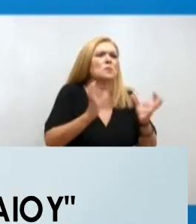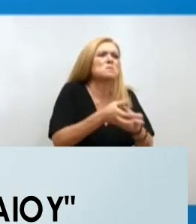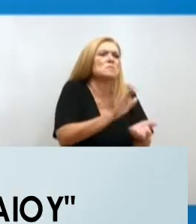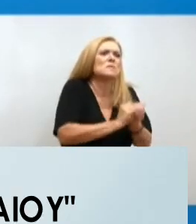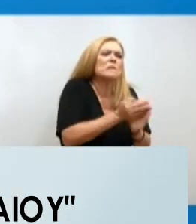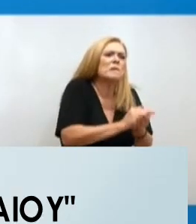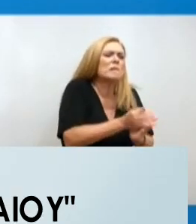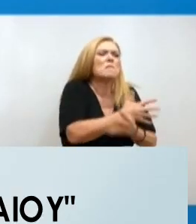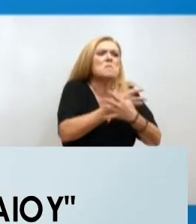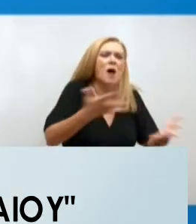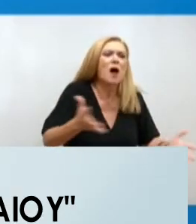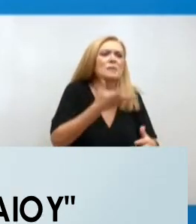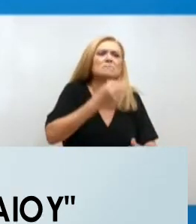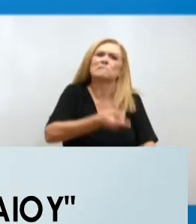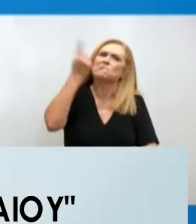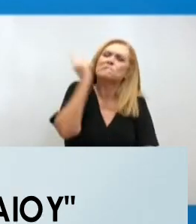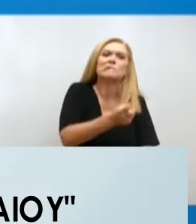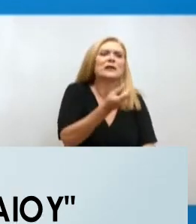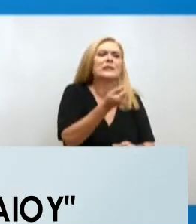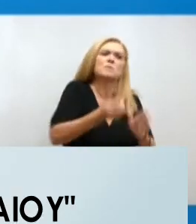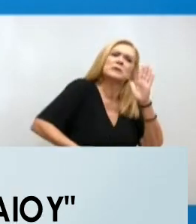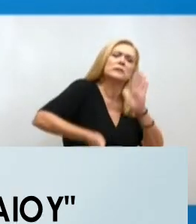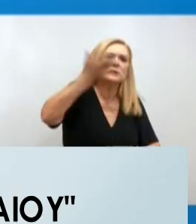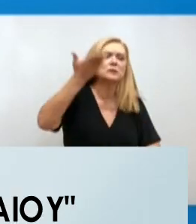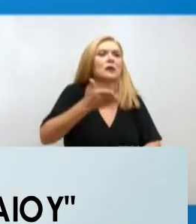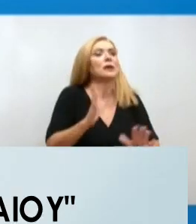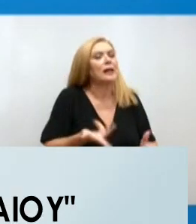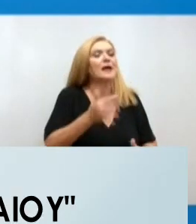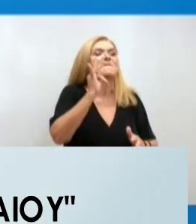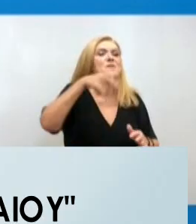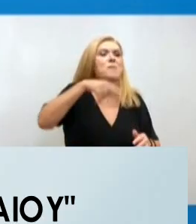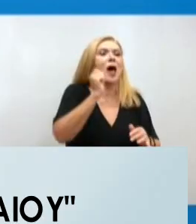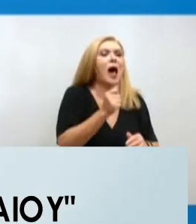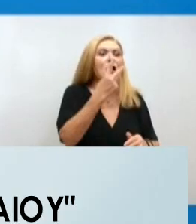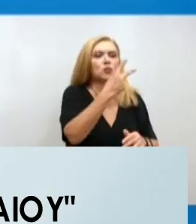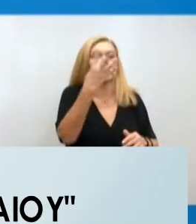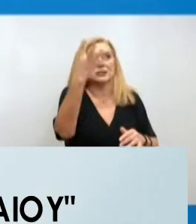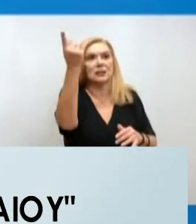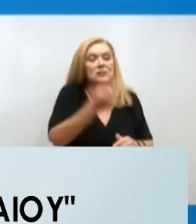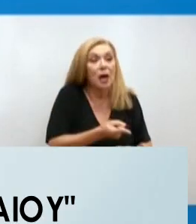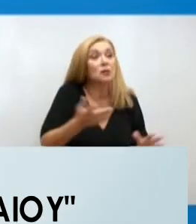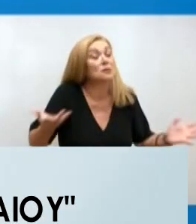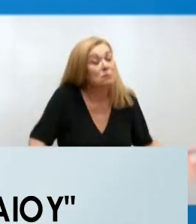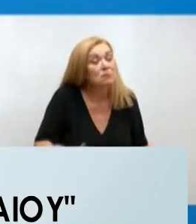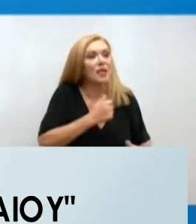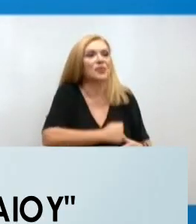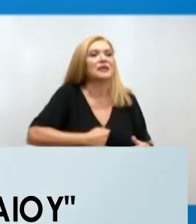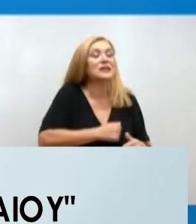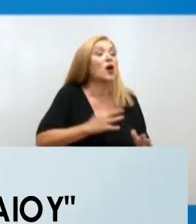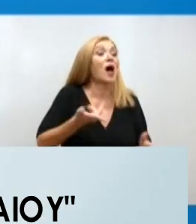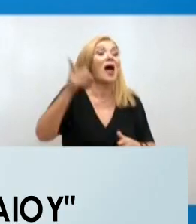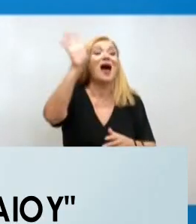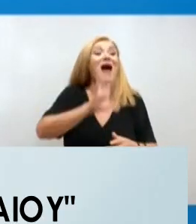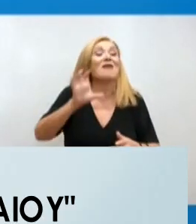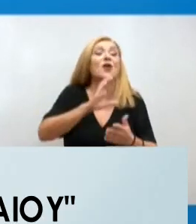να επιβάλλουν τις τιμές που θέλουν. Οφείλεται στο ΦΠΑ που είναι 24%, θλιβερή πρωτιά και εδώ, όταν η Ευρώπη έχει